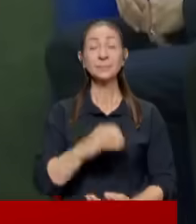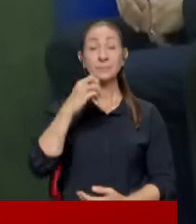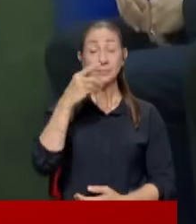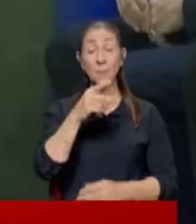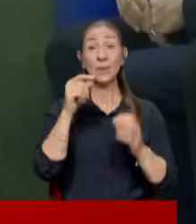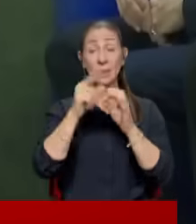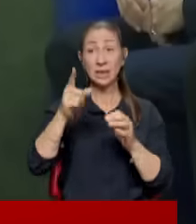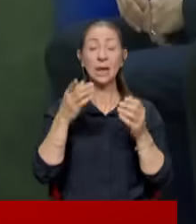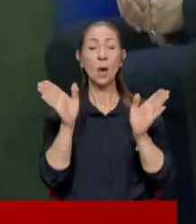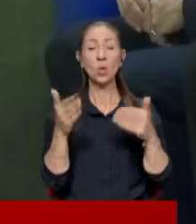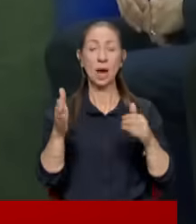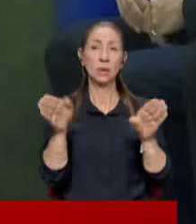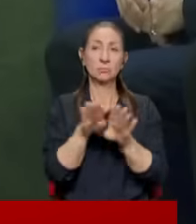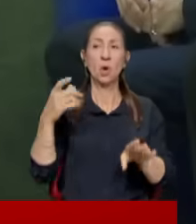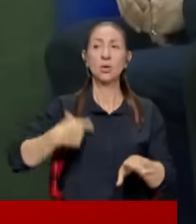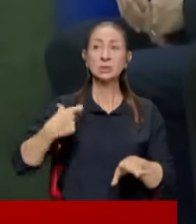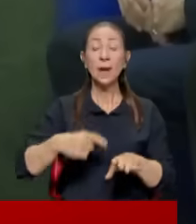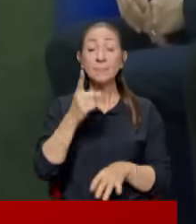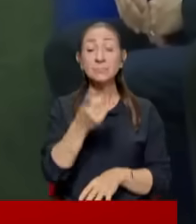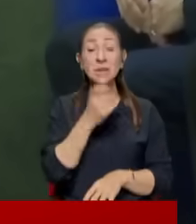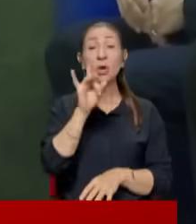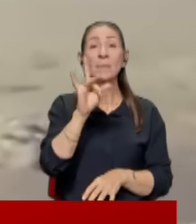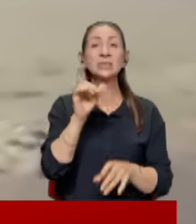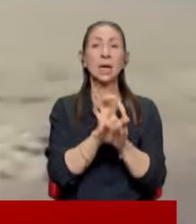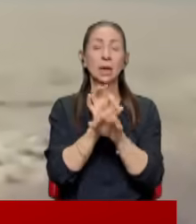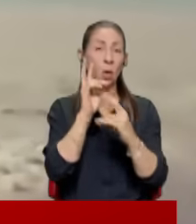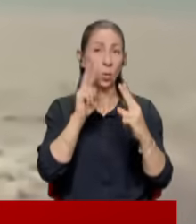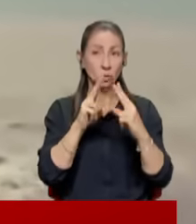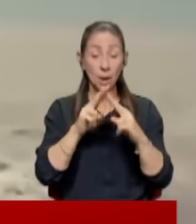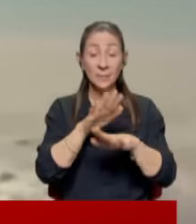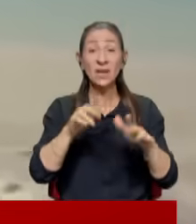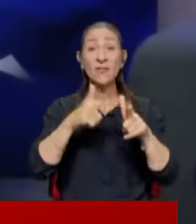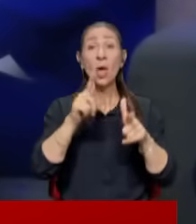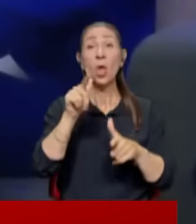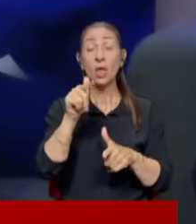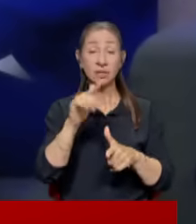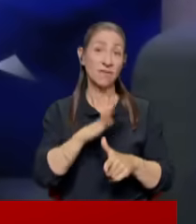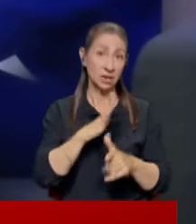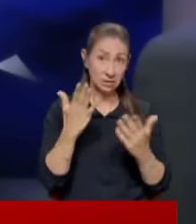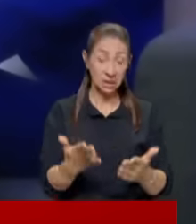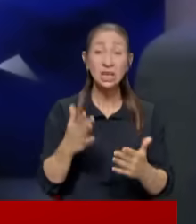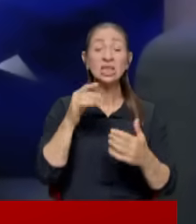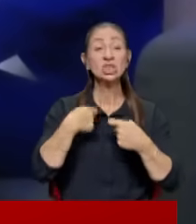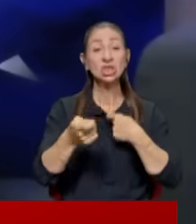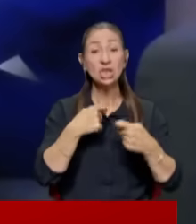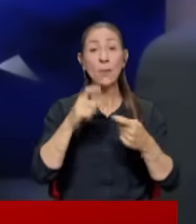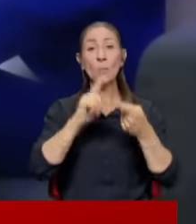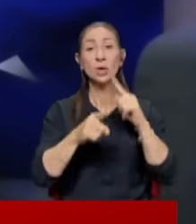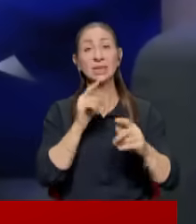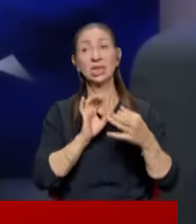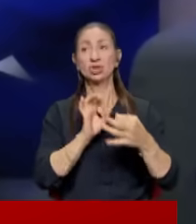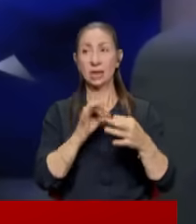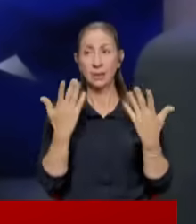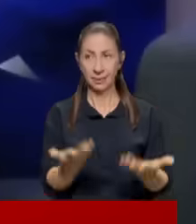Erdoğan ve Biden kapalı kapılar ardında 1 saat 15 dakika görüştü. Masada F-16'lar da vardı, ticari ve siyasi